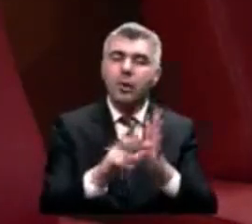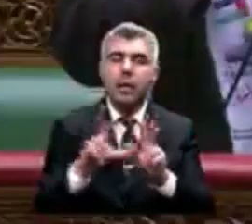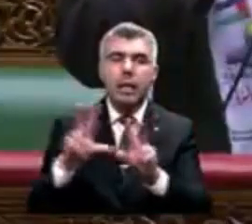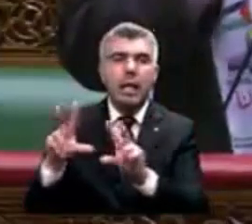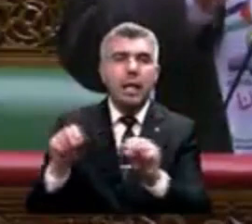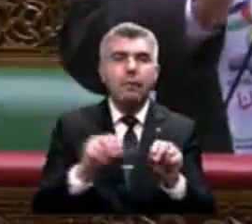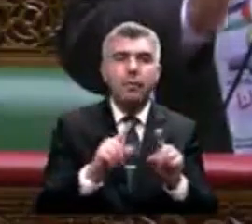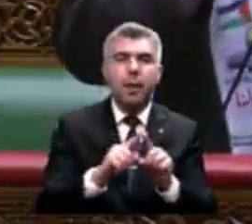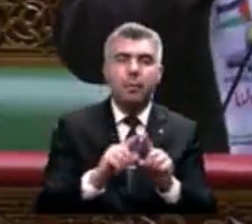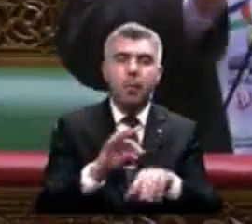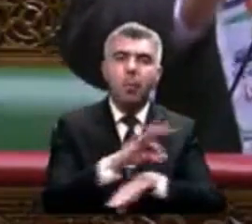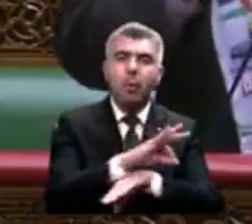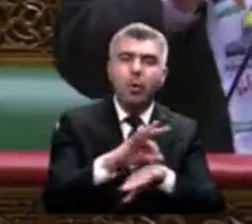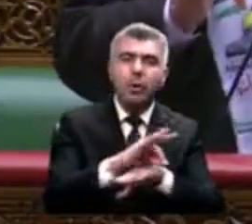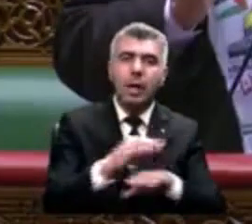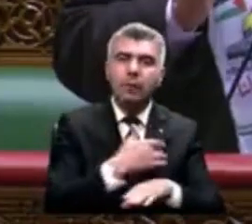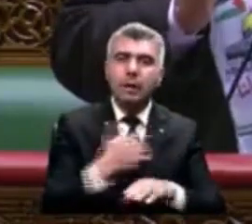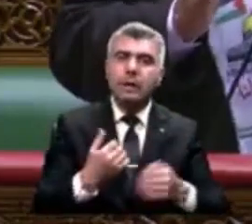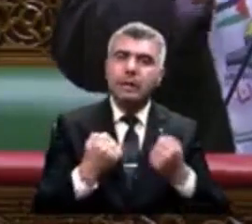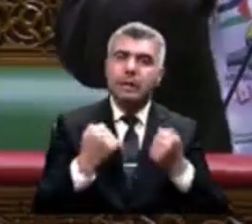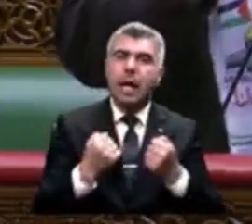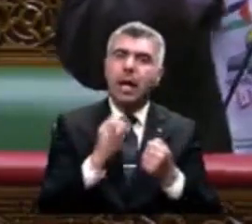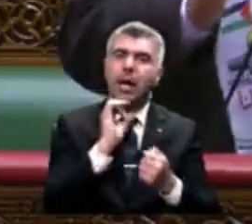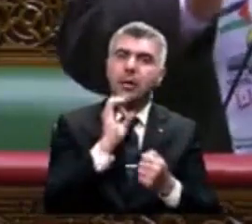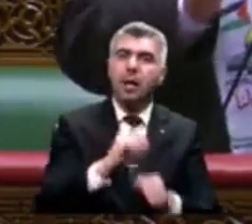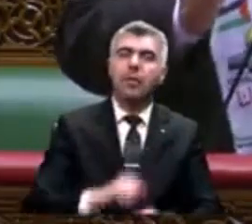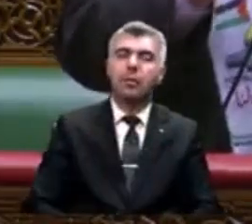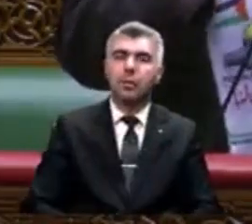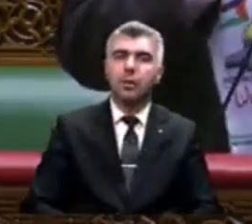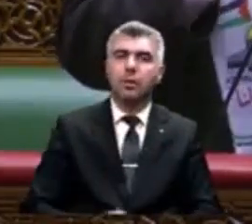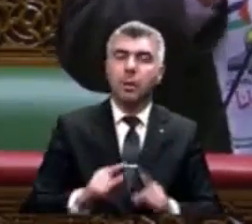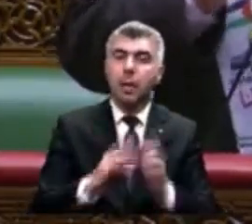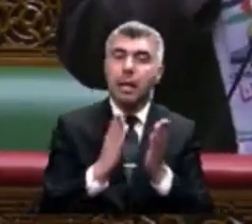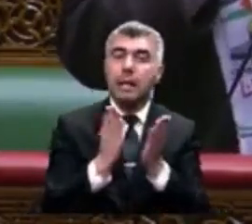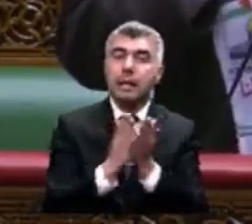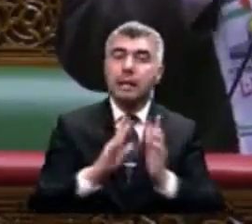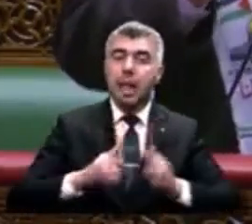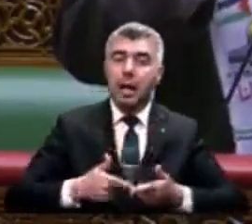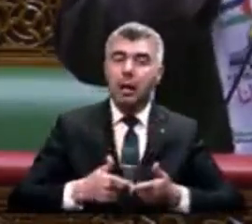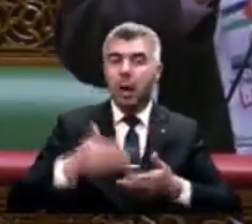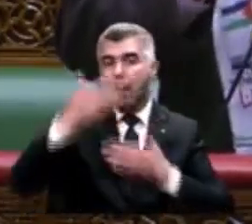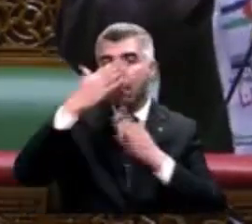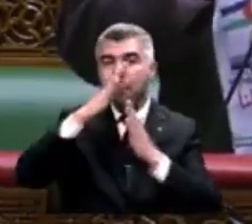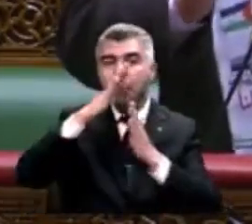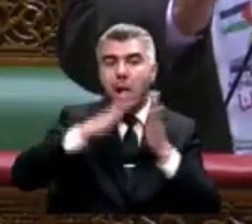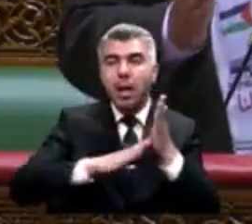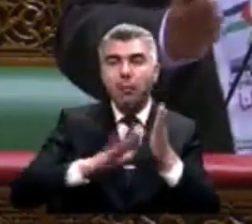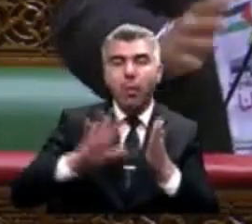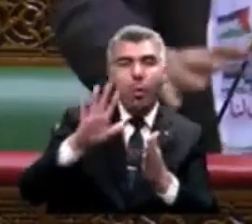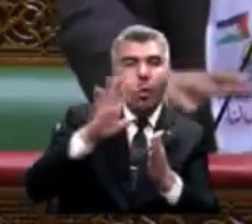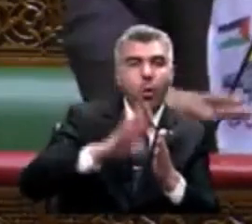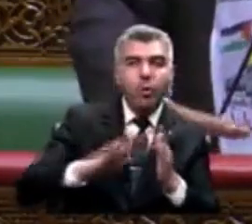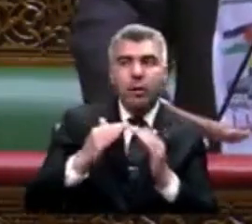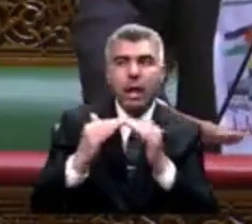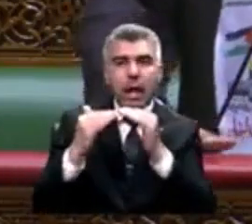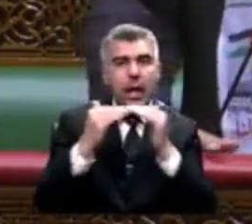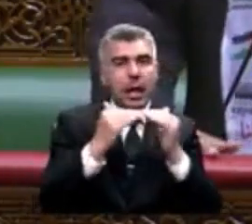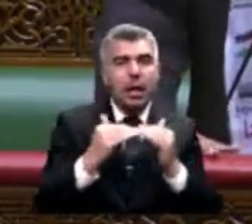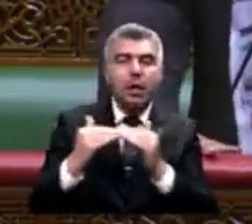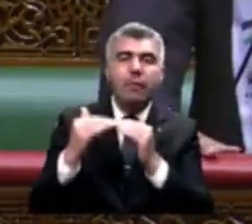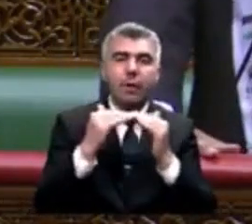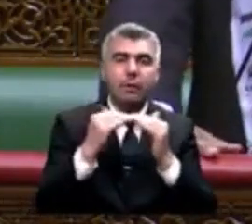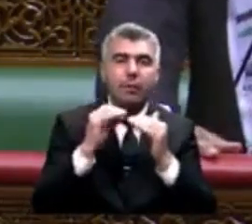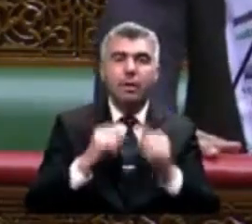الصحيه باش المؤسسه التشريعيه كتحمل المسؤوليه ديالها، لان هذا التعليم التعليم ديال المغاربه كاملين، والتعليم هو عندنا بعد واحد الضروري